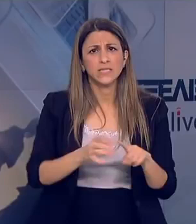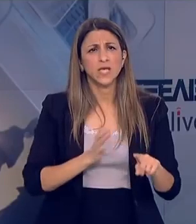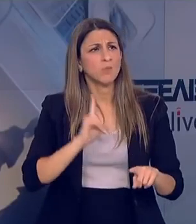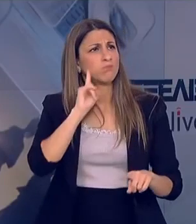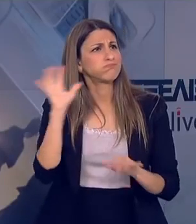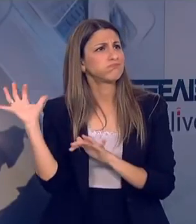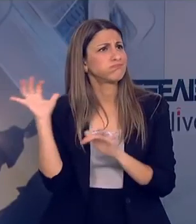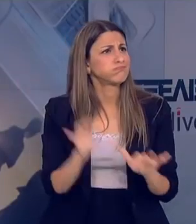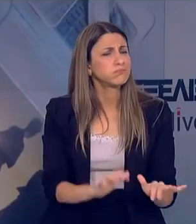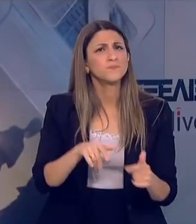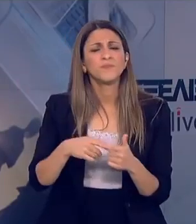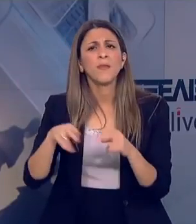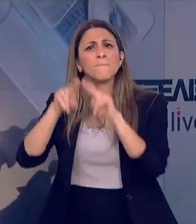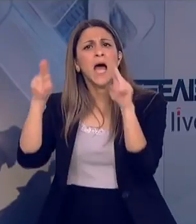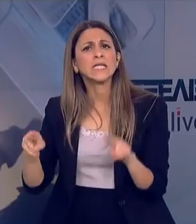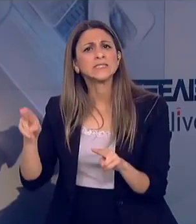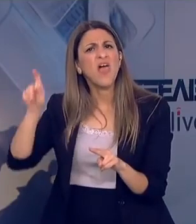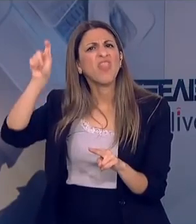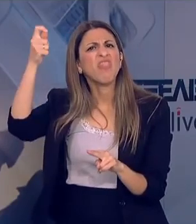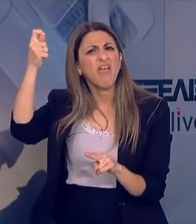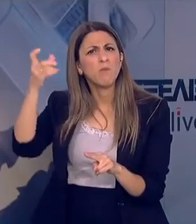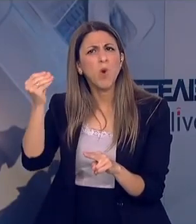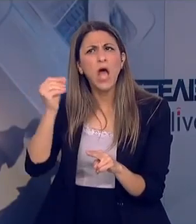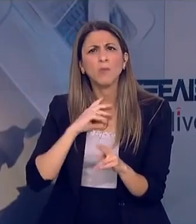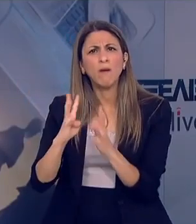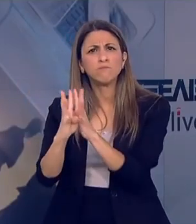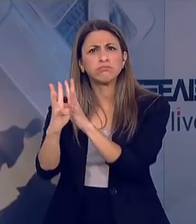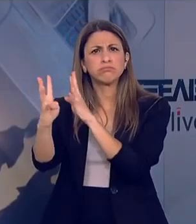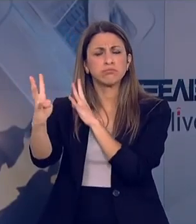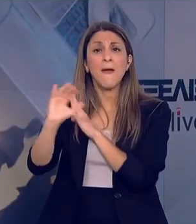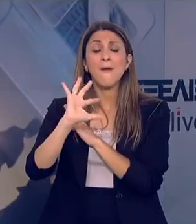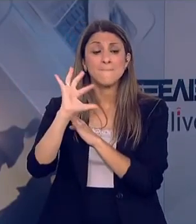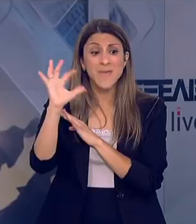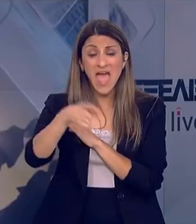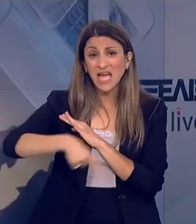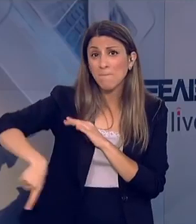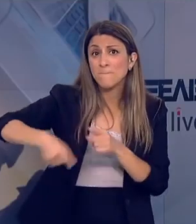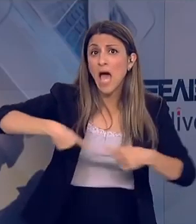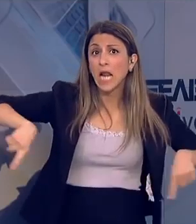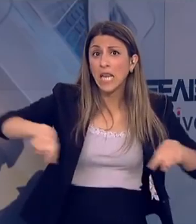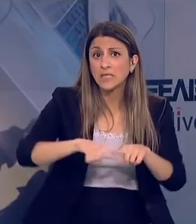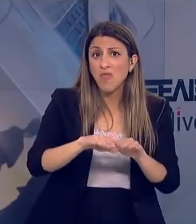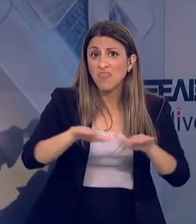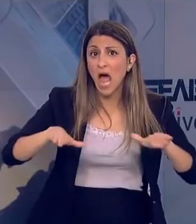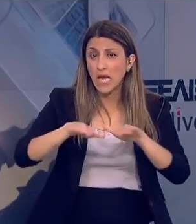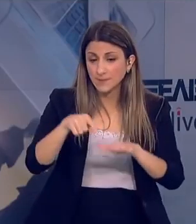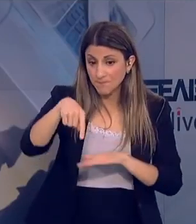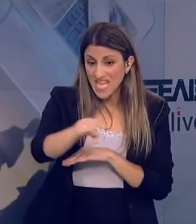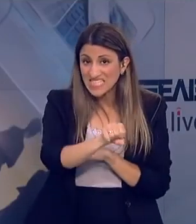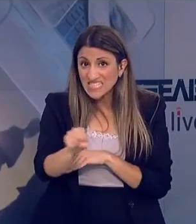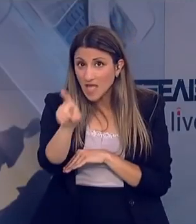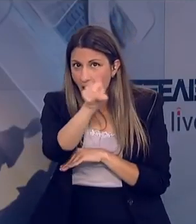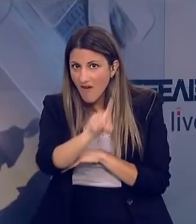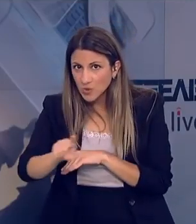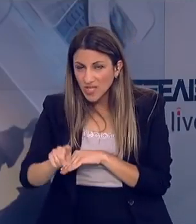από υποκαταστήματα της ΔΕΗ, ακόμα και σε παραλίες. Το Σαββατοκύριακο η θερμοκρασία θα φτάσει στους 35 βαθμούς. Σκέφτεστε να ανοίξουν οι